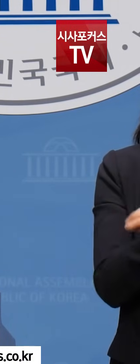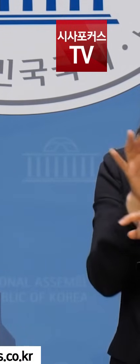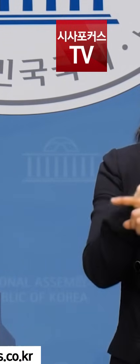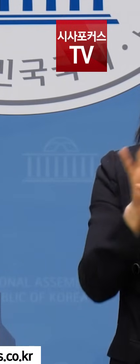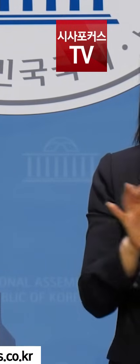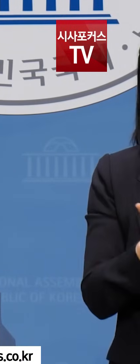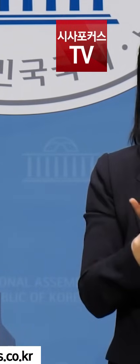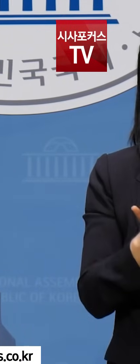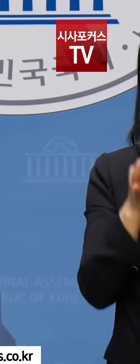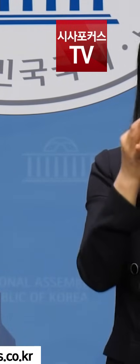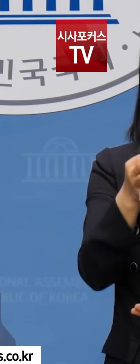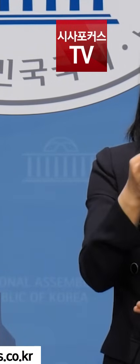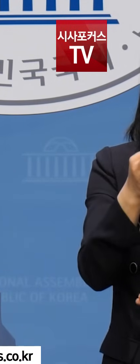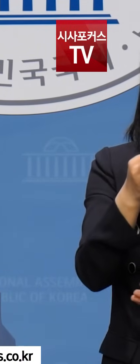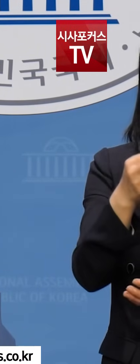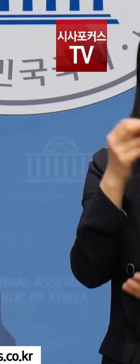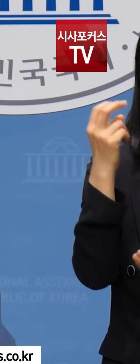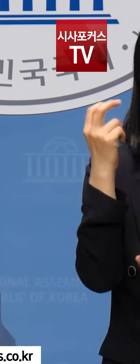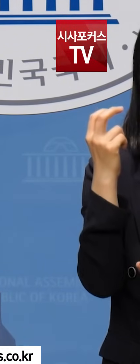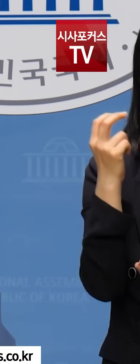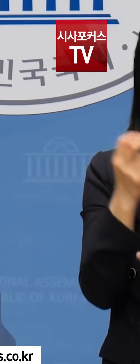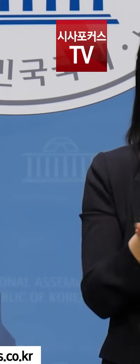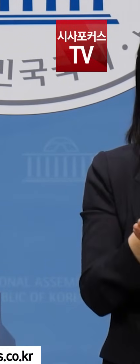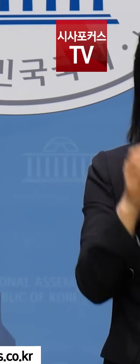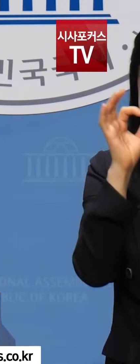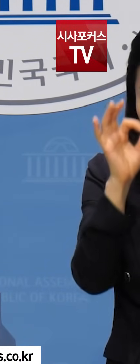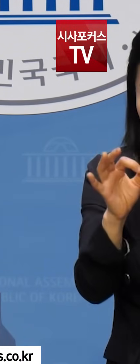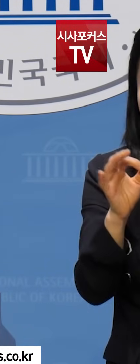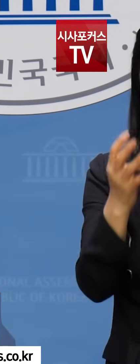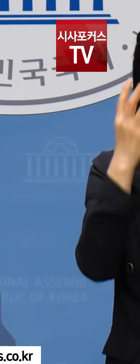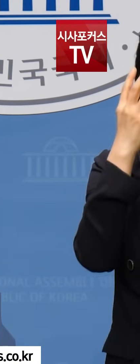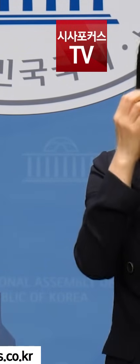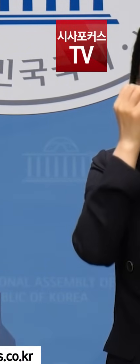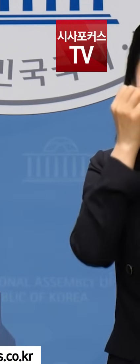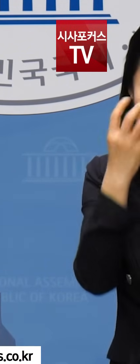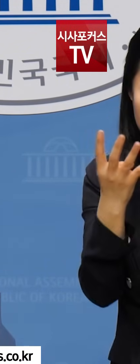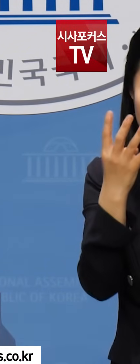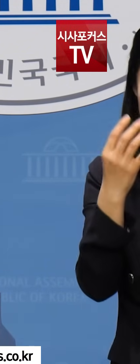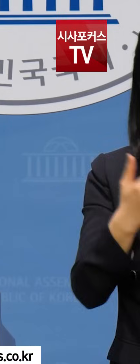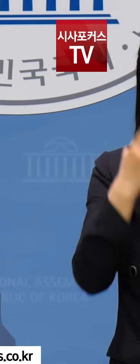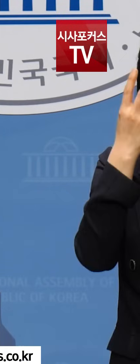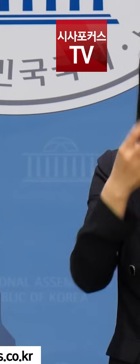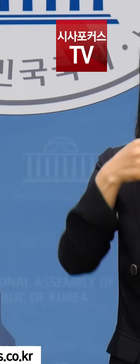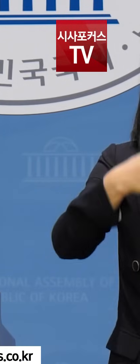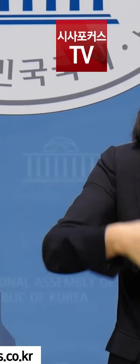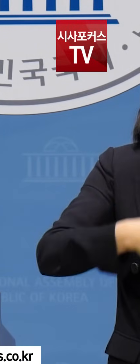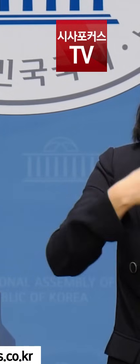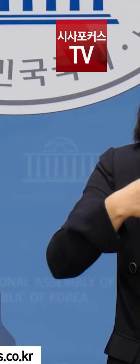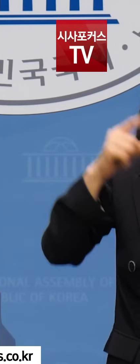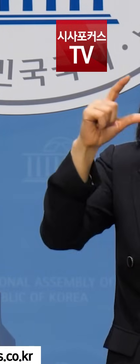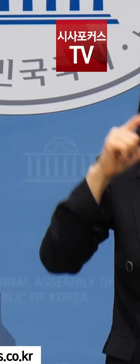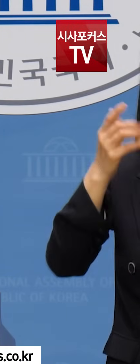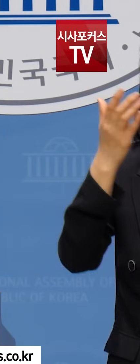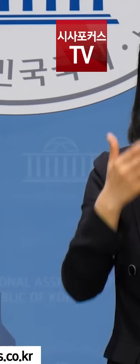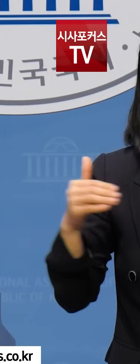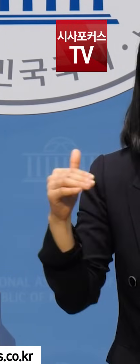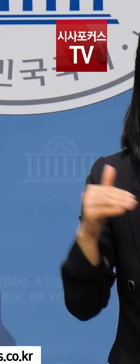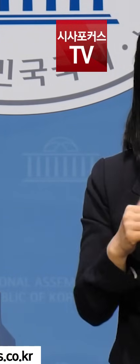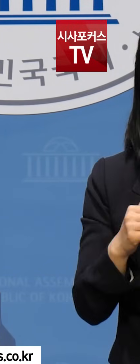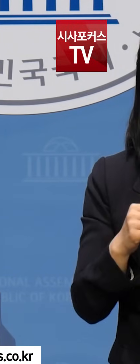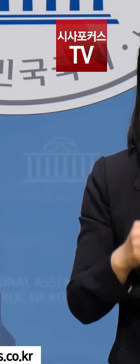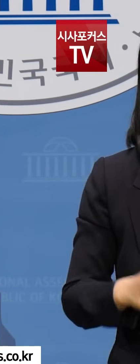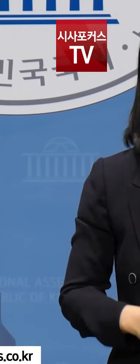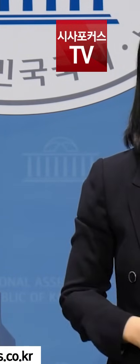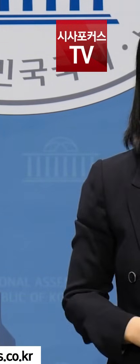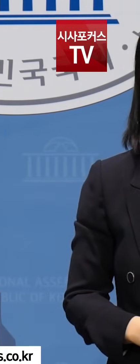재판에 붙여졌습니다. 그 재판 결과 징역 4월, 집행유예 1년의 유죄 판결을 받은 바가